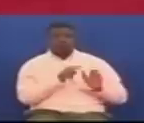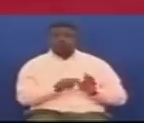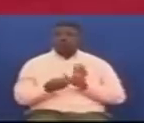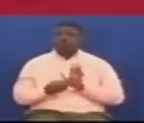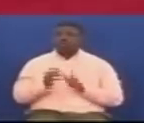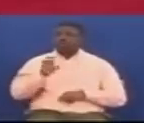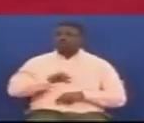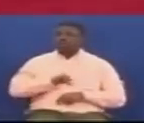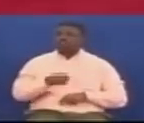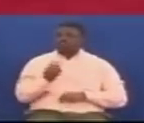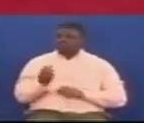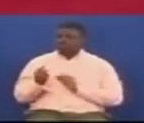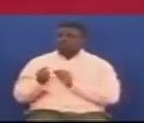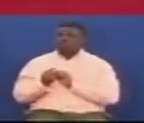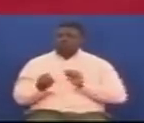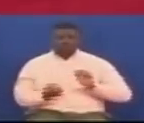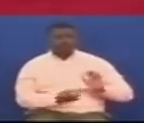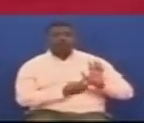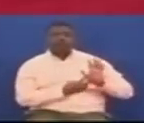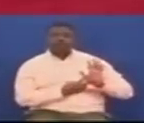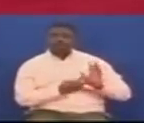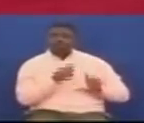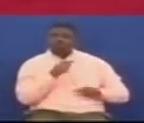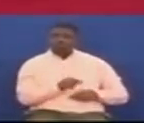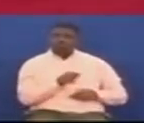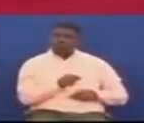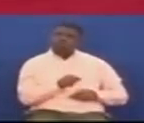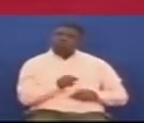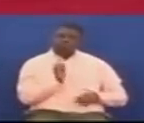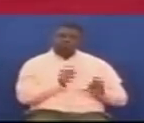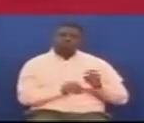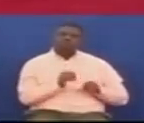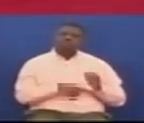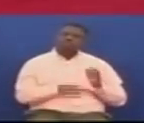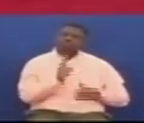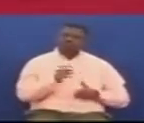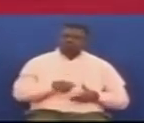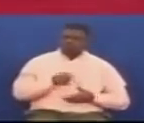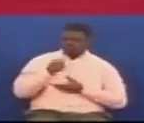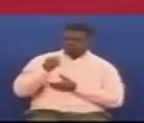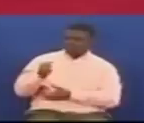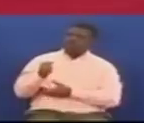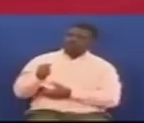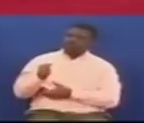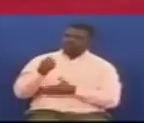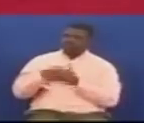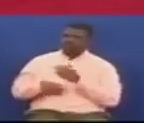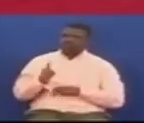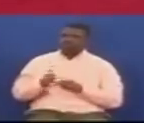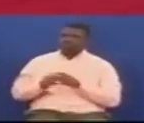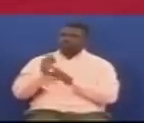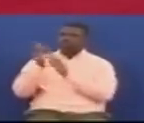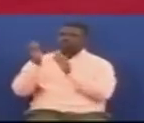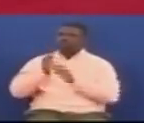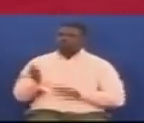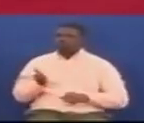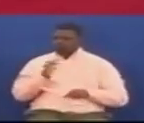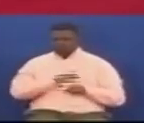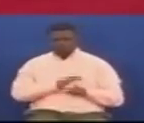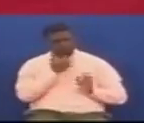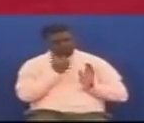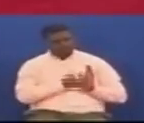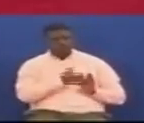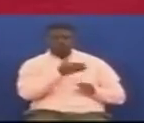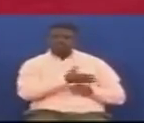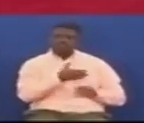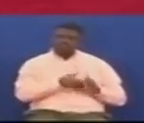2017. Ukuaji huu ulichochewa zaidi na kuongezeka kwa uwekezaji hususan katika miundombinu kama vile ujenzi